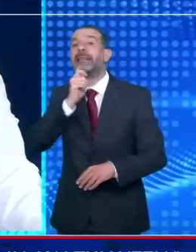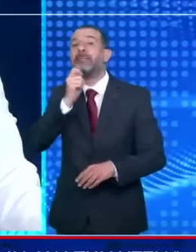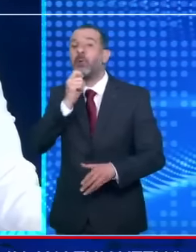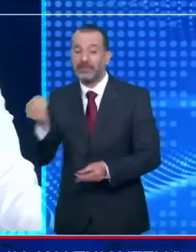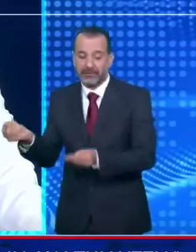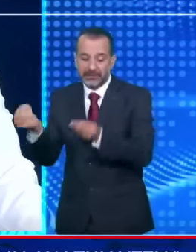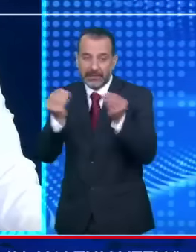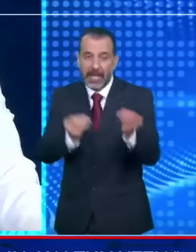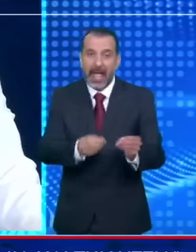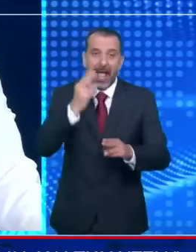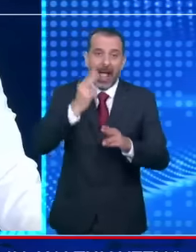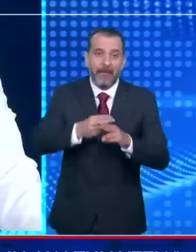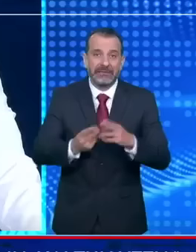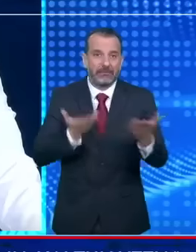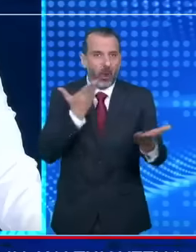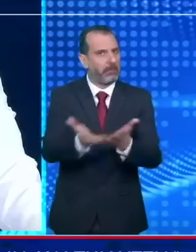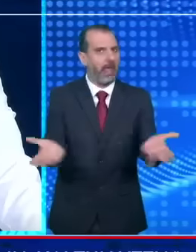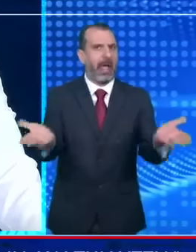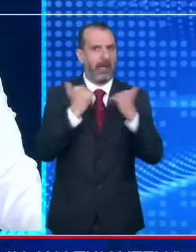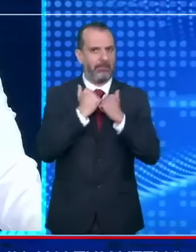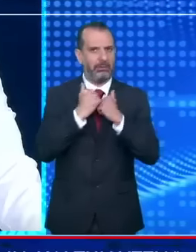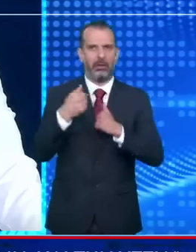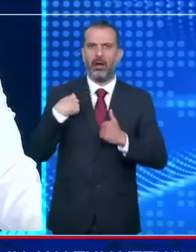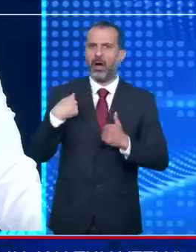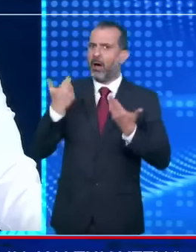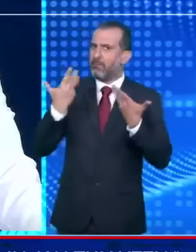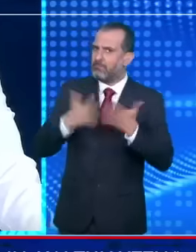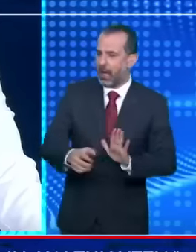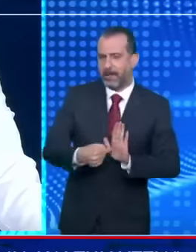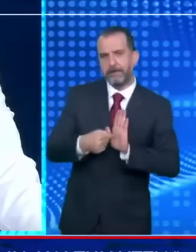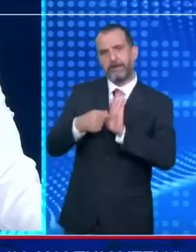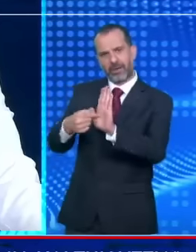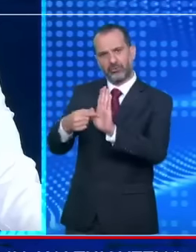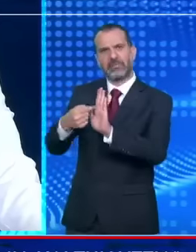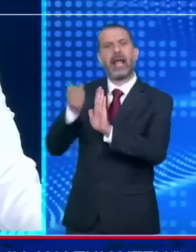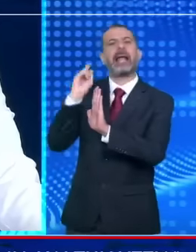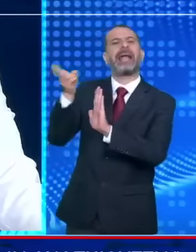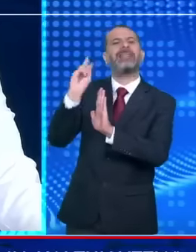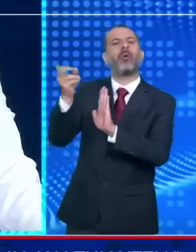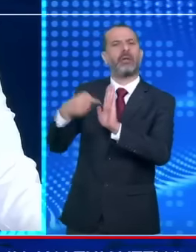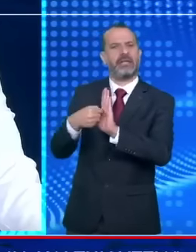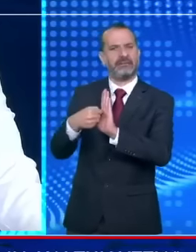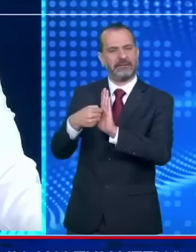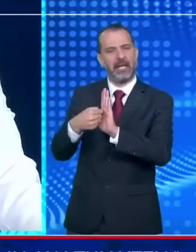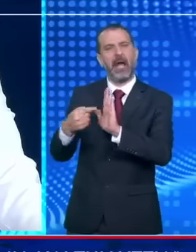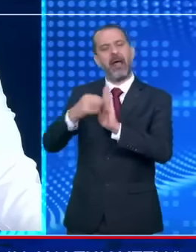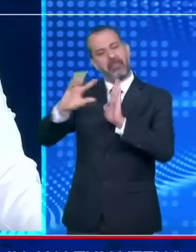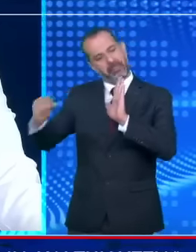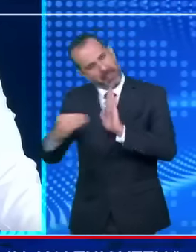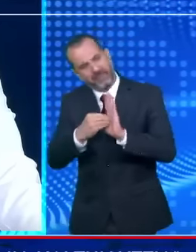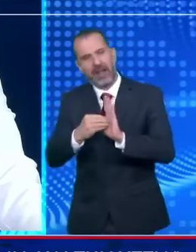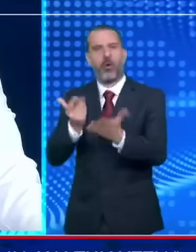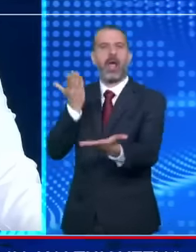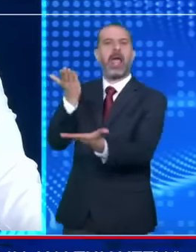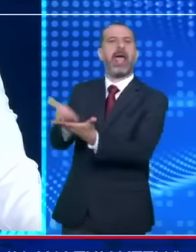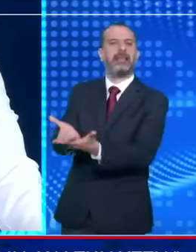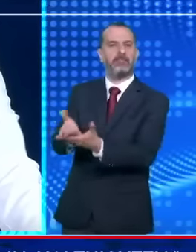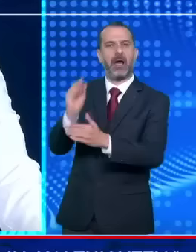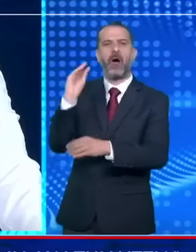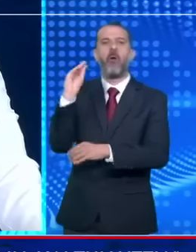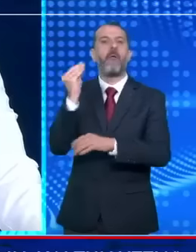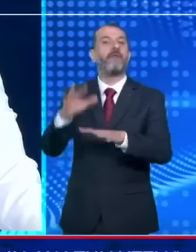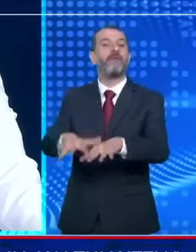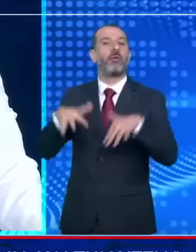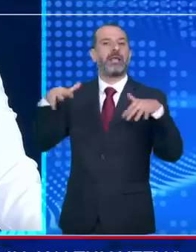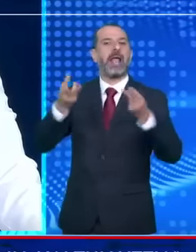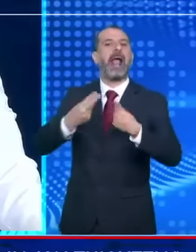σύσταση προανακριτικής. Έχουμε παρουσιάσει ένα κατηγορητήριο το οποίο θα είναι μέρος ενός αιτήματος για σύσταση προανακριτικής,